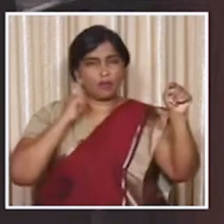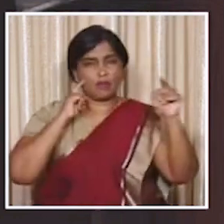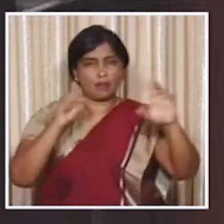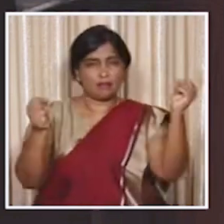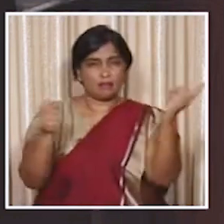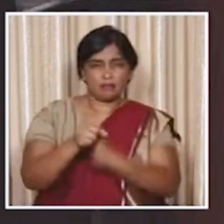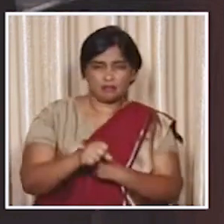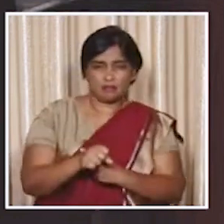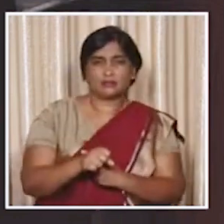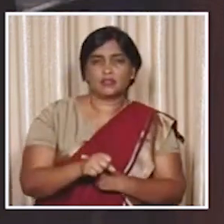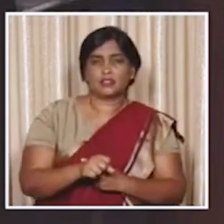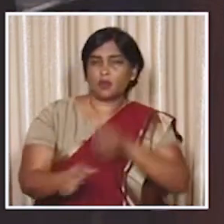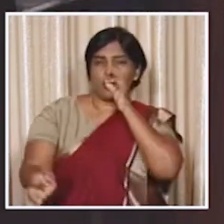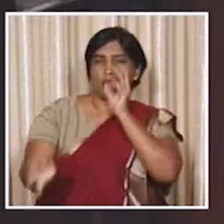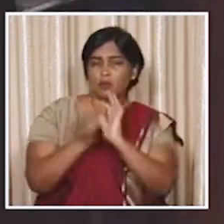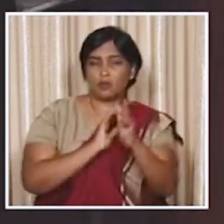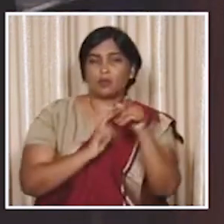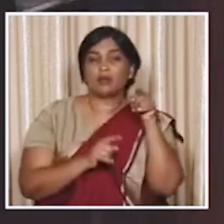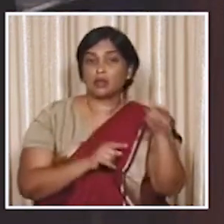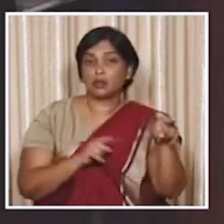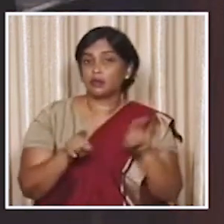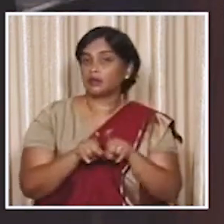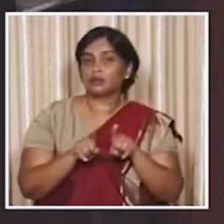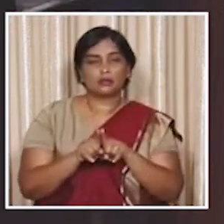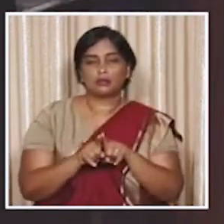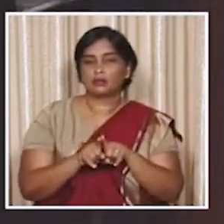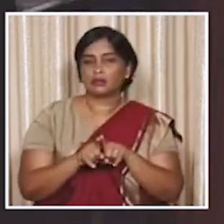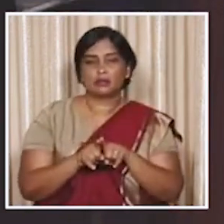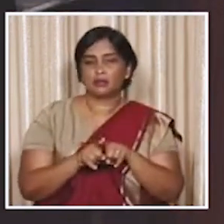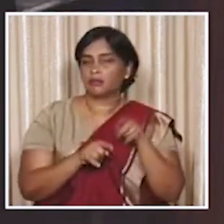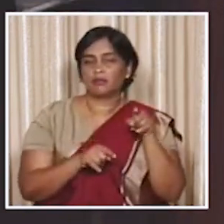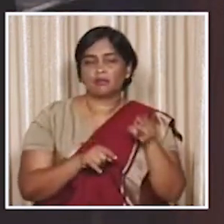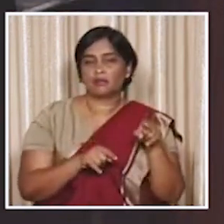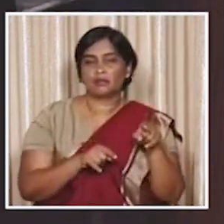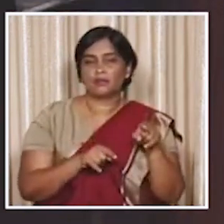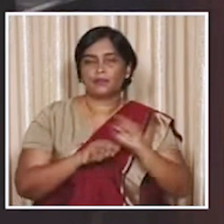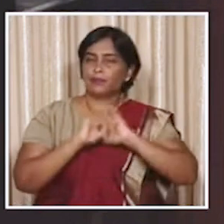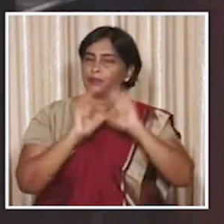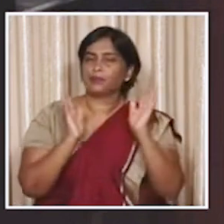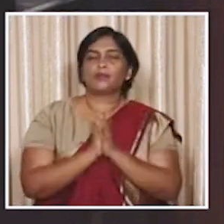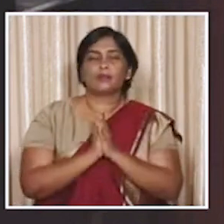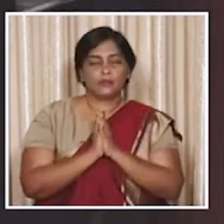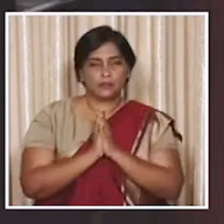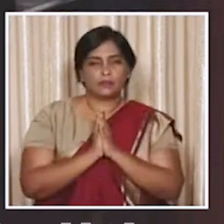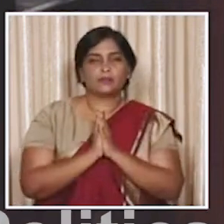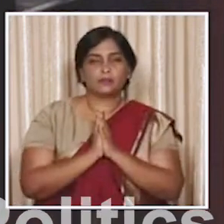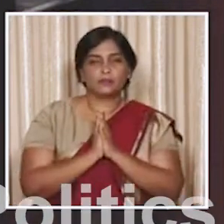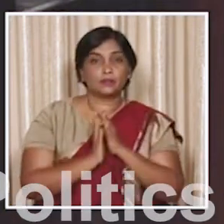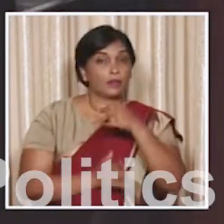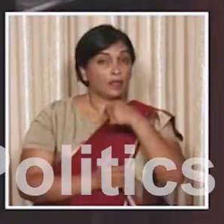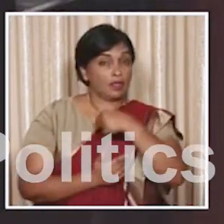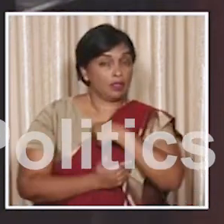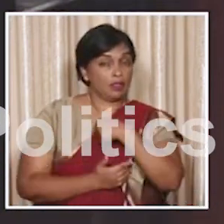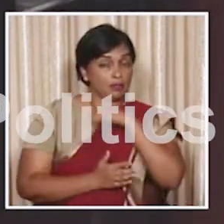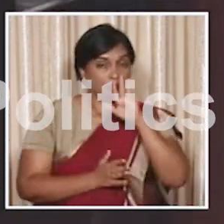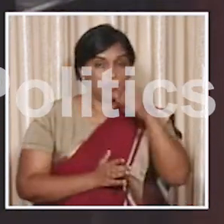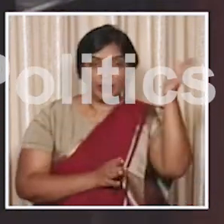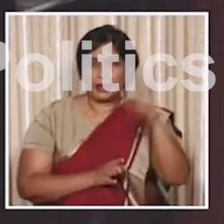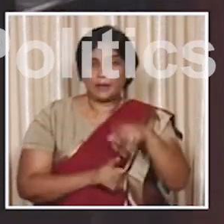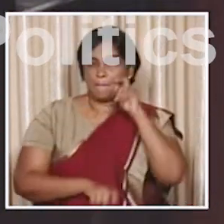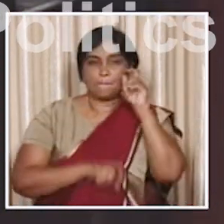maran, giritian na meki na kisi dekata, meki na kisi dek. Hadawat itu yang ini